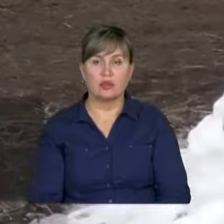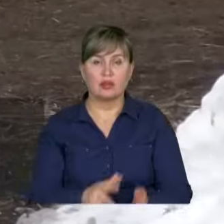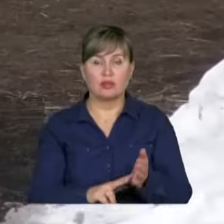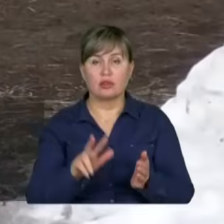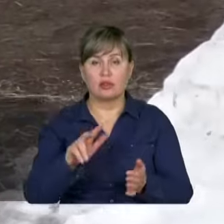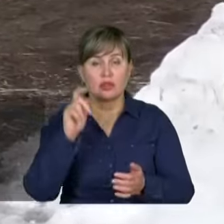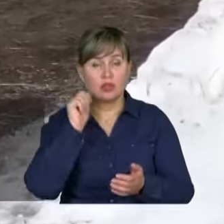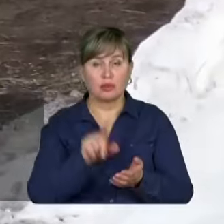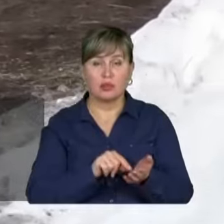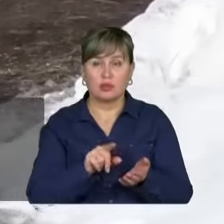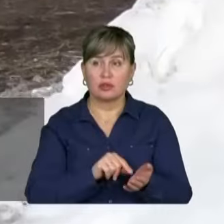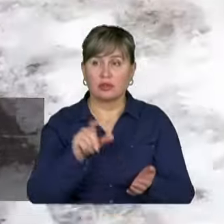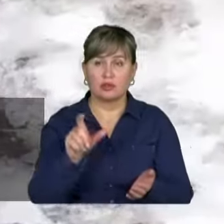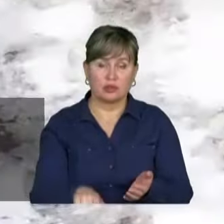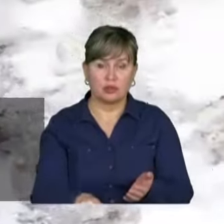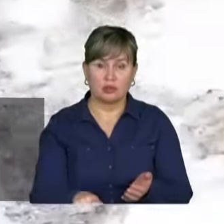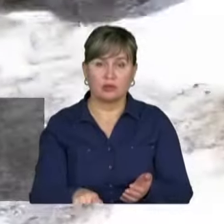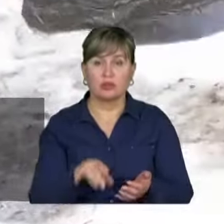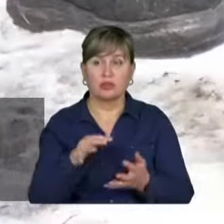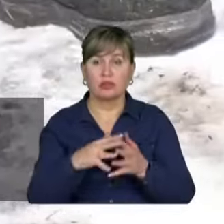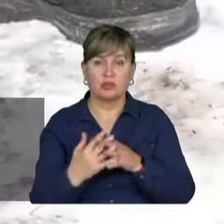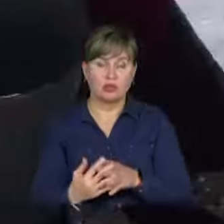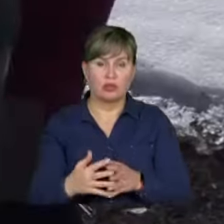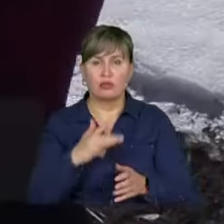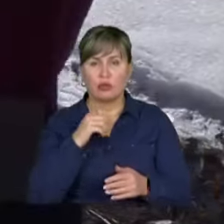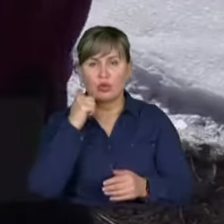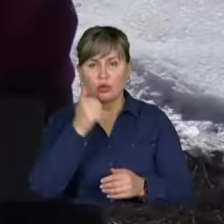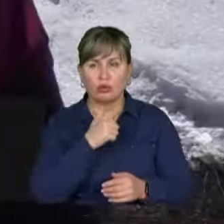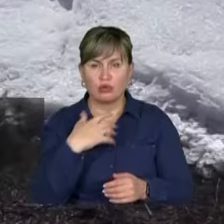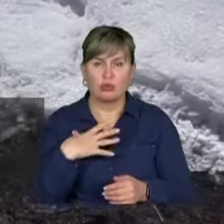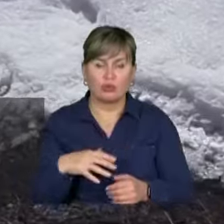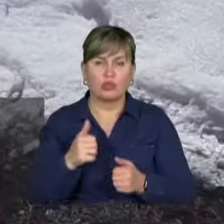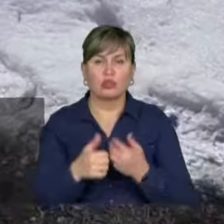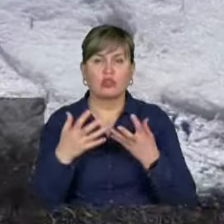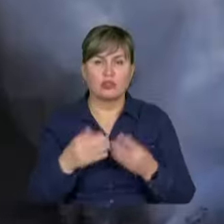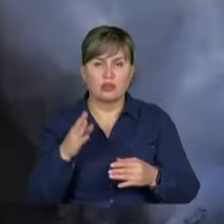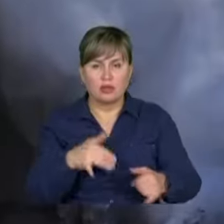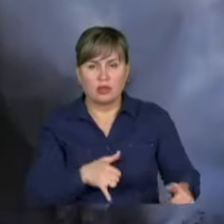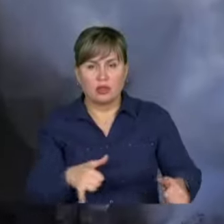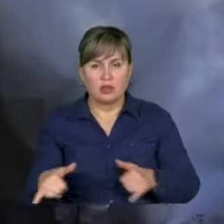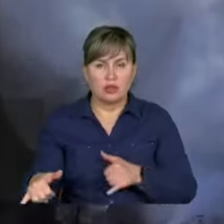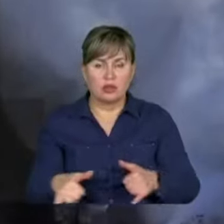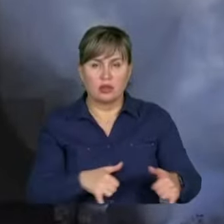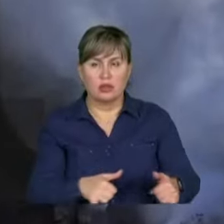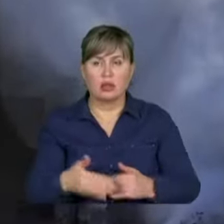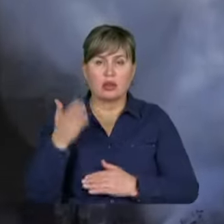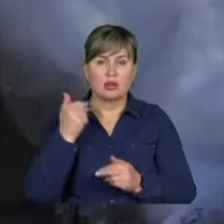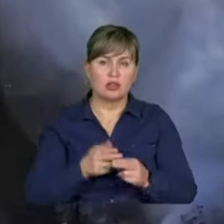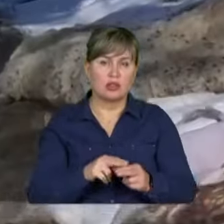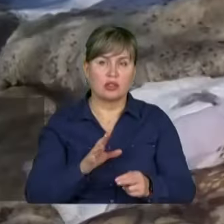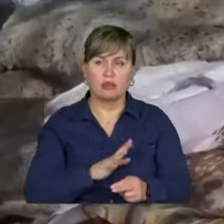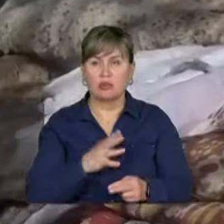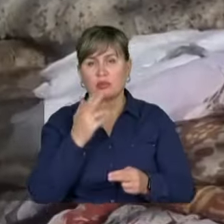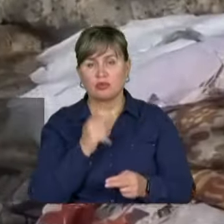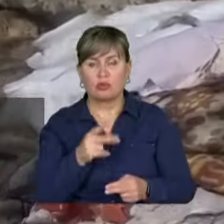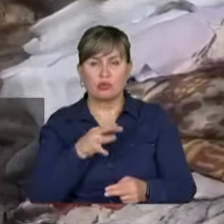83-летней пенсионерке Бакытбале Жакипековой из села Конер многие годы приходится ежедневно таскать воду из местного пруда. Раньше это было делом привычным,